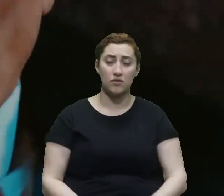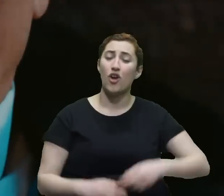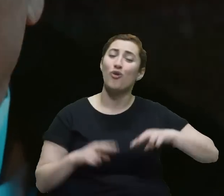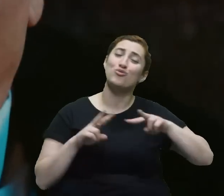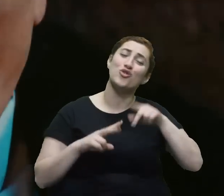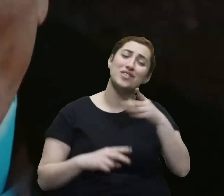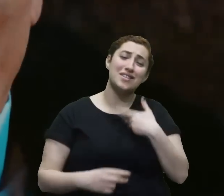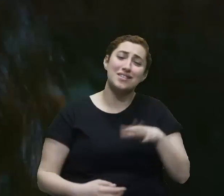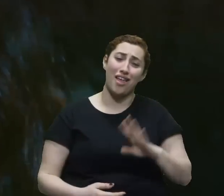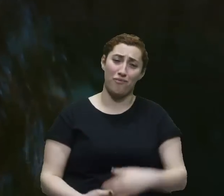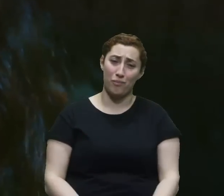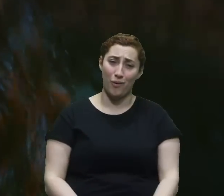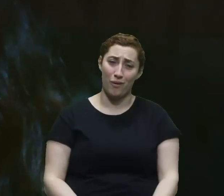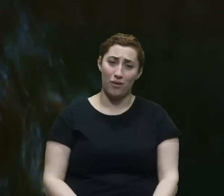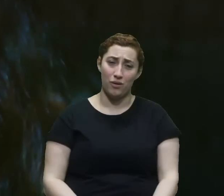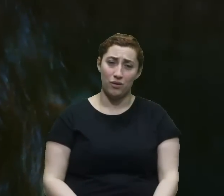Mustafa seni sevmiyor.